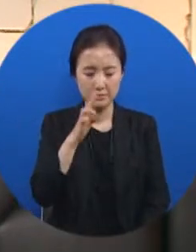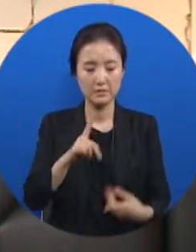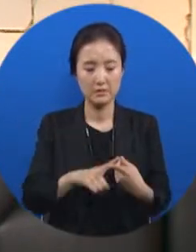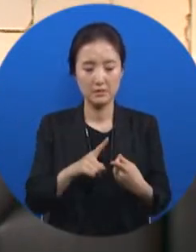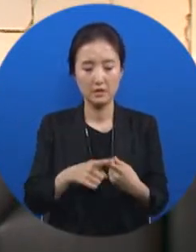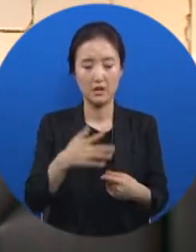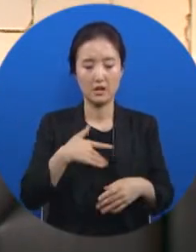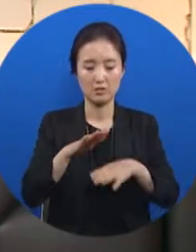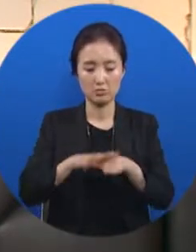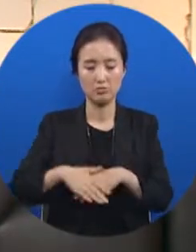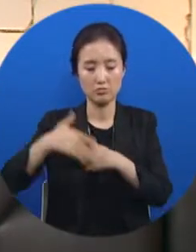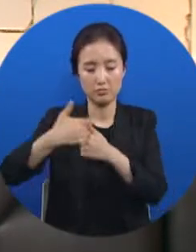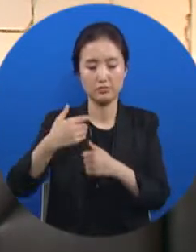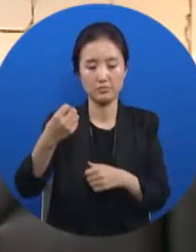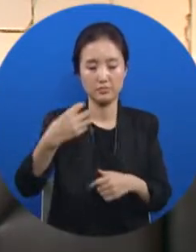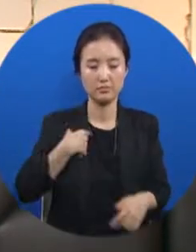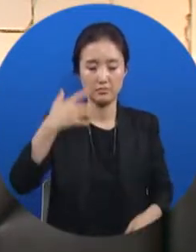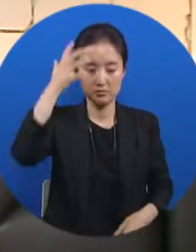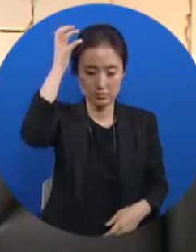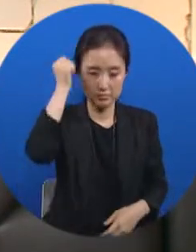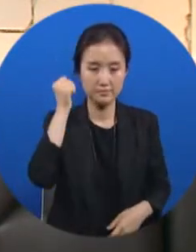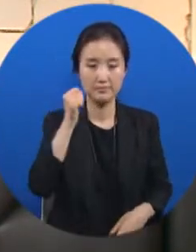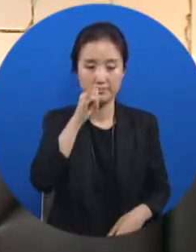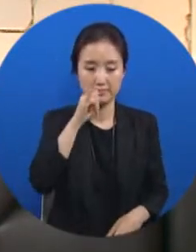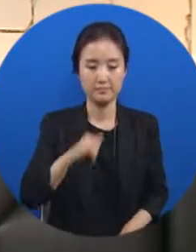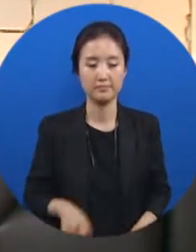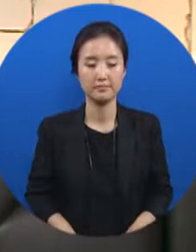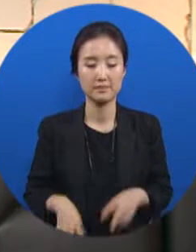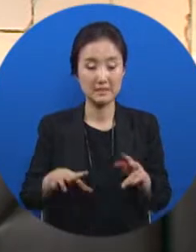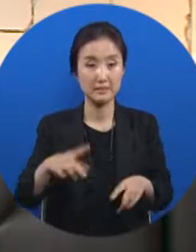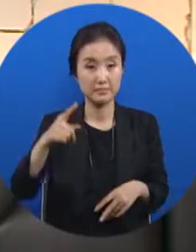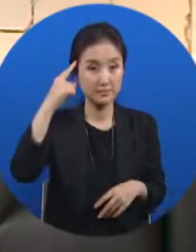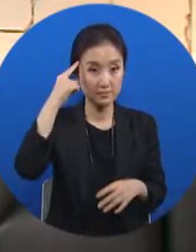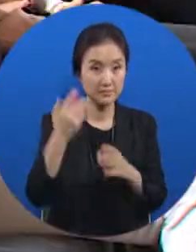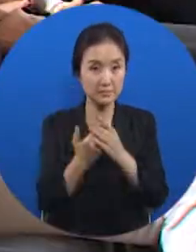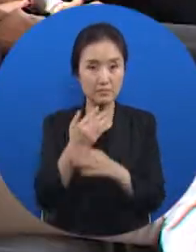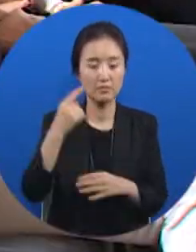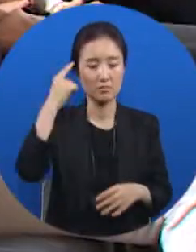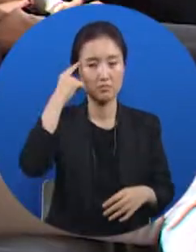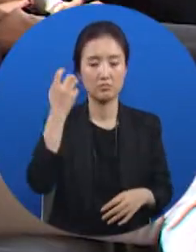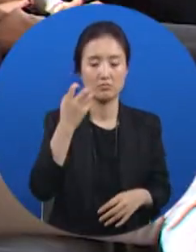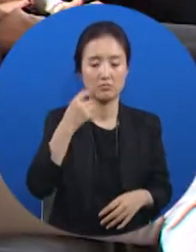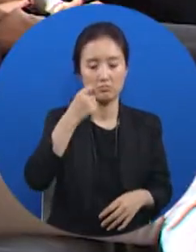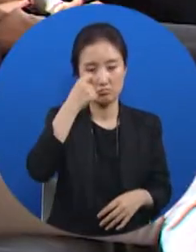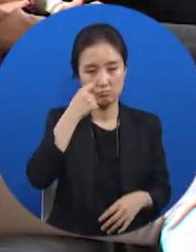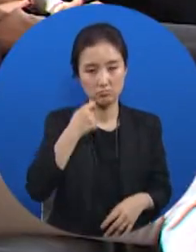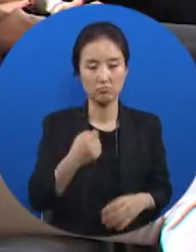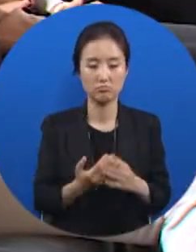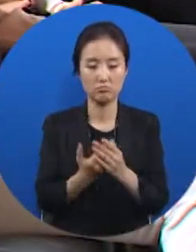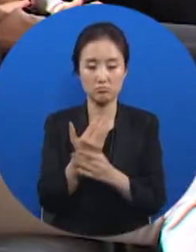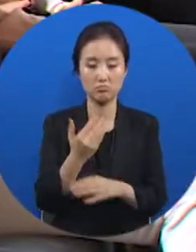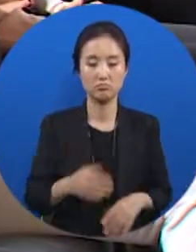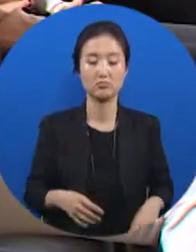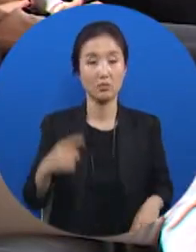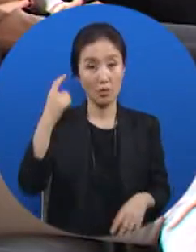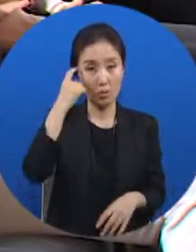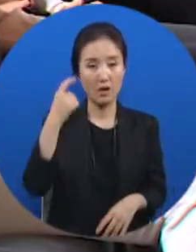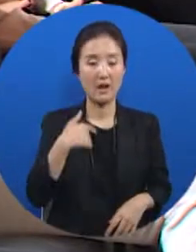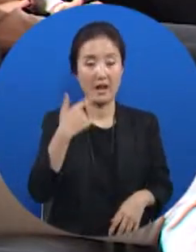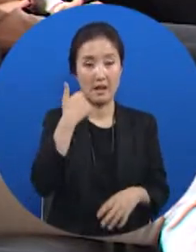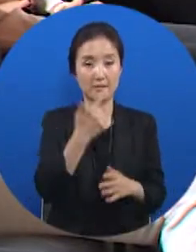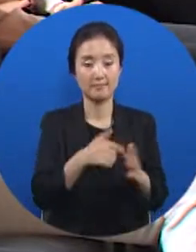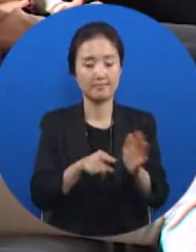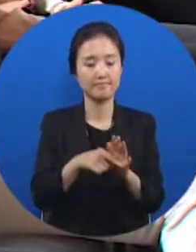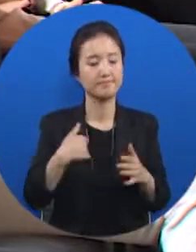그때 눈물이, 지금도 그 생각만 하면 지금도 눈물이 납니다. 네. 왜? 저희 아버지한테 제가 해준 게 하나도